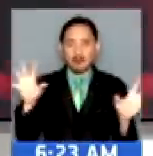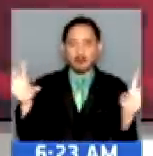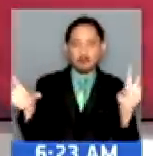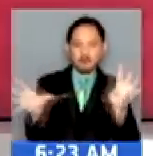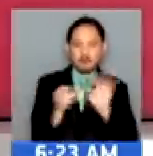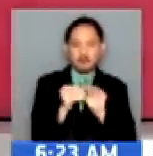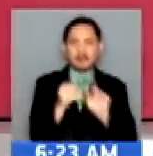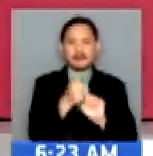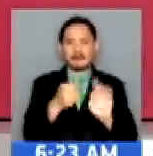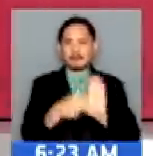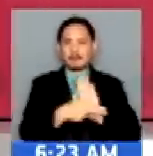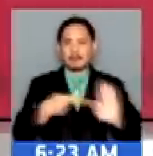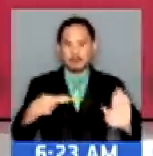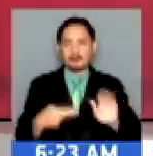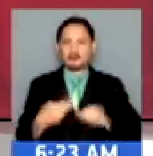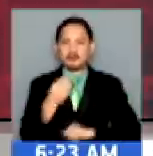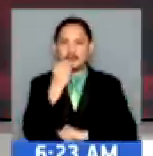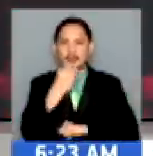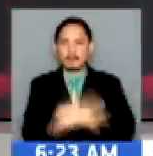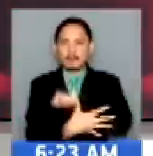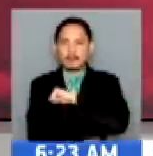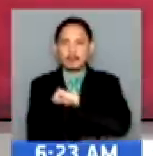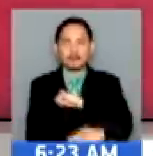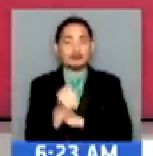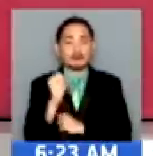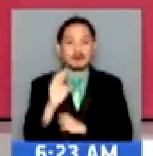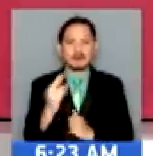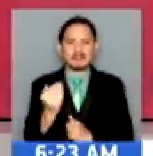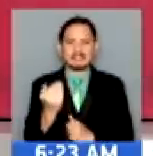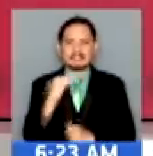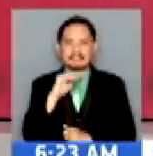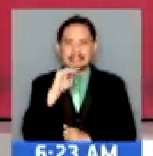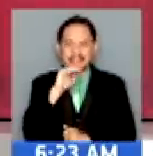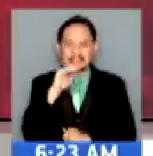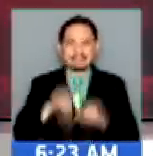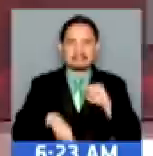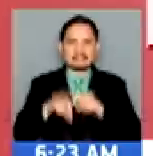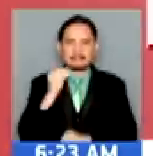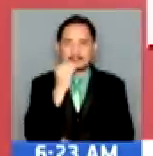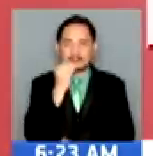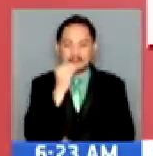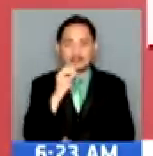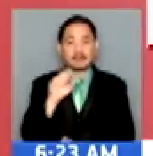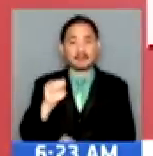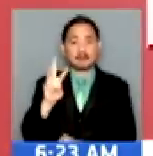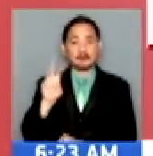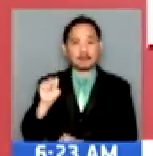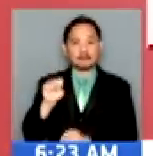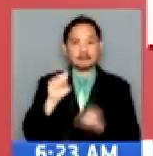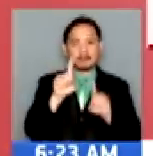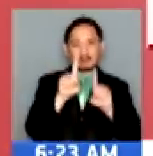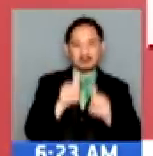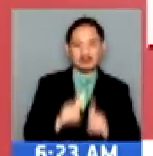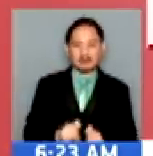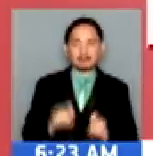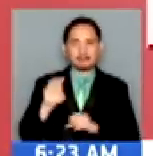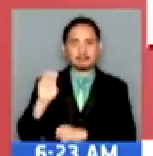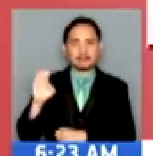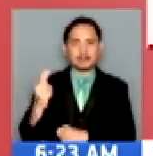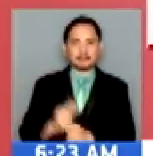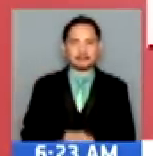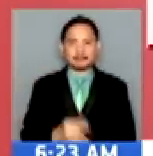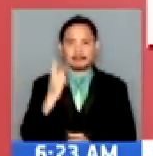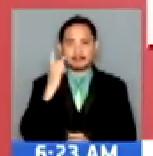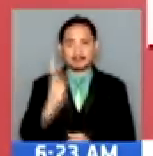sila batay sa kanilang pagkain ayon sa survey ng Social Weather Stations nitong Marso. Basta sa Self-Rated Poverty Survey, katumbas yan